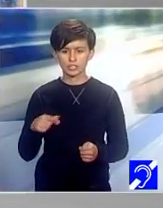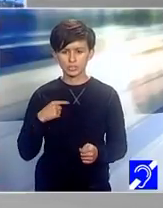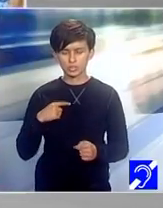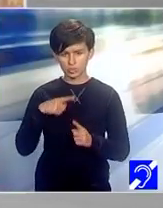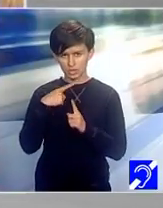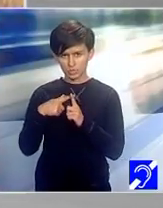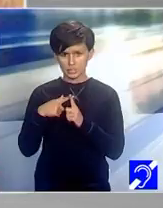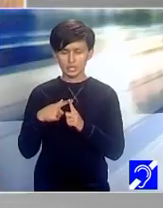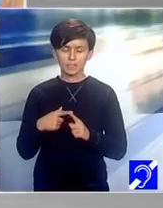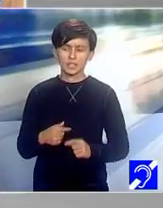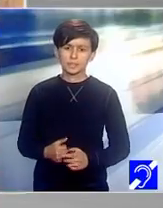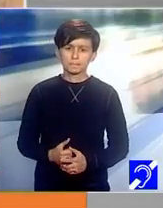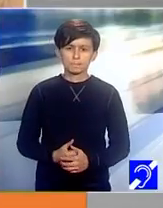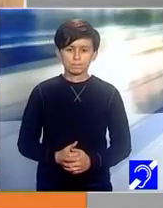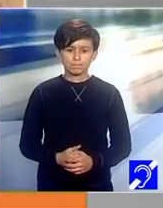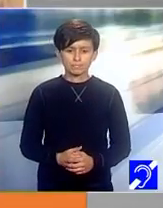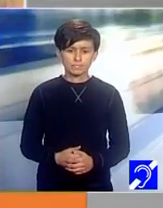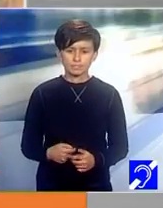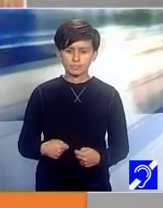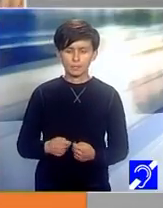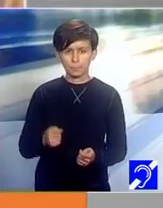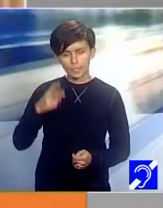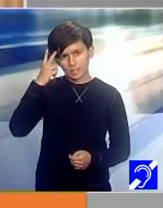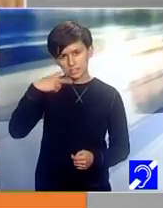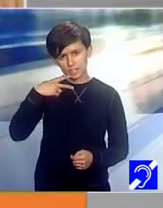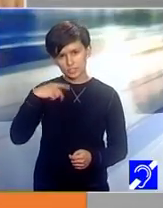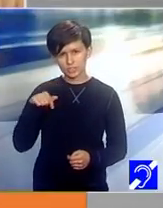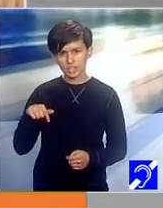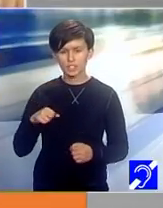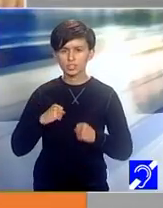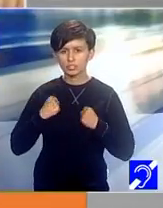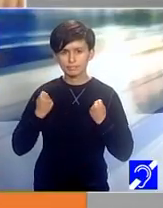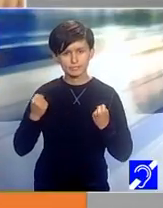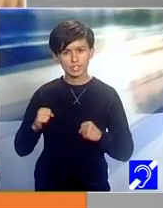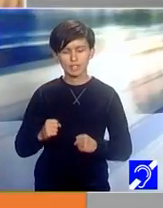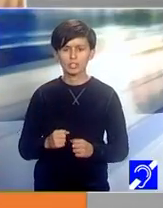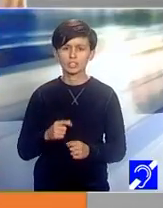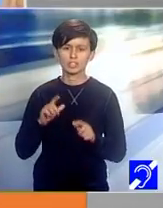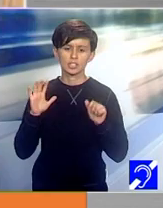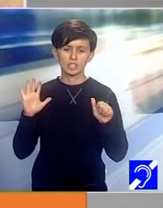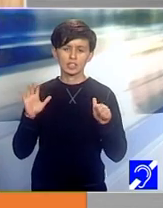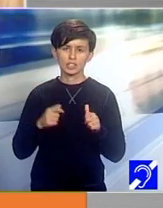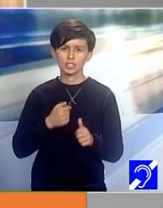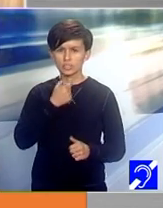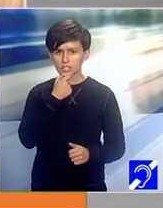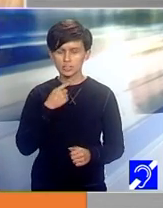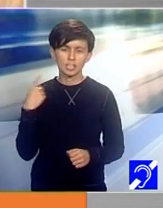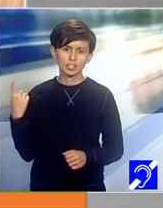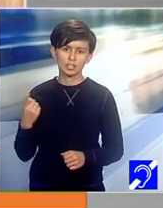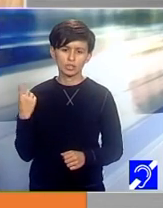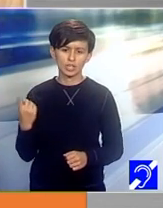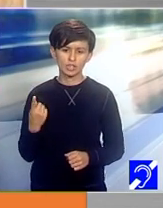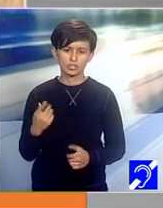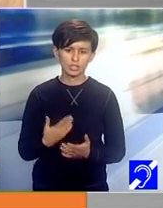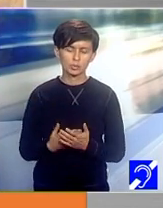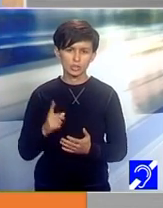pozitive. Toată lumea a înțeles că acest efort de 6 ani al orașului, pentru că nu a fost al unei echipe, a fost